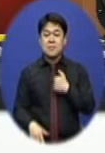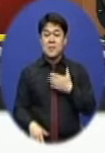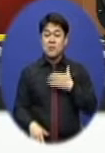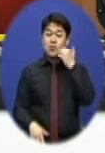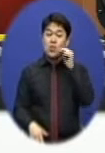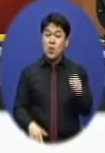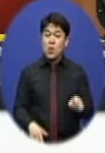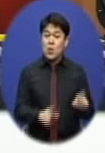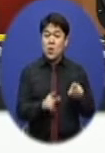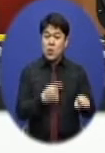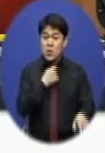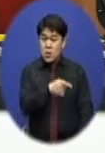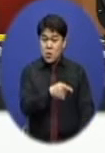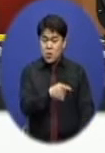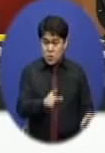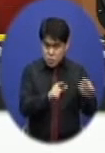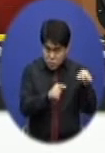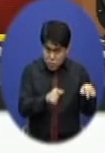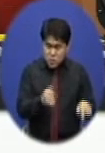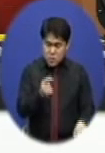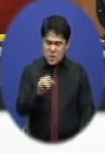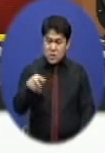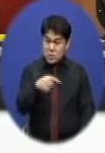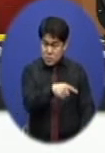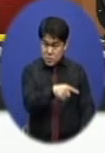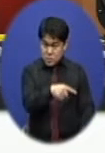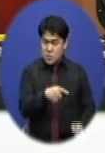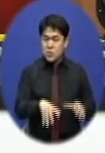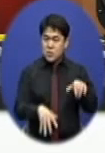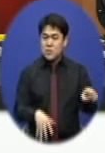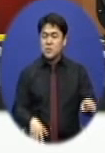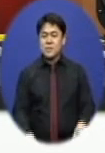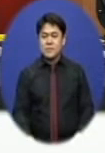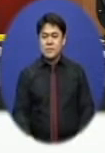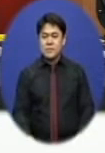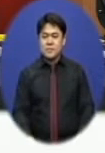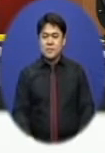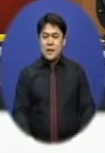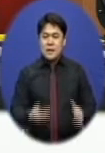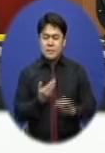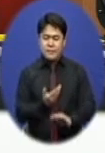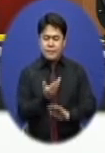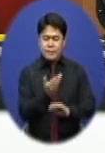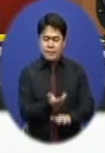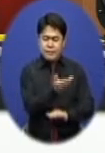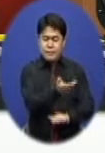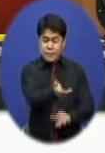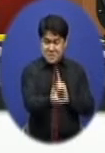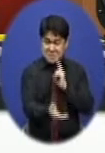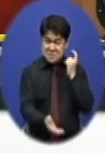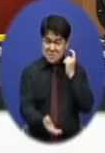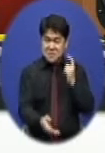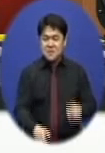분이 거기 계시거든요. 치과 의사분이. 하이도 출신이시라서. 예. 배 타고서 이렇게 몇 시간 들어가고